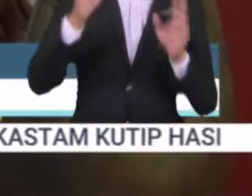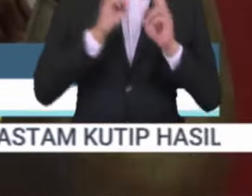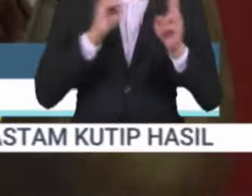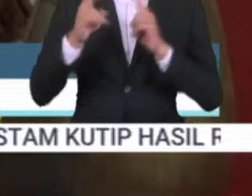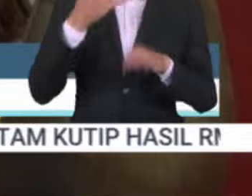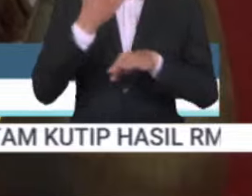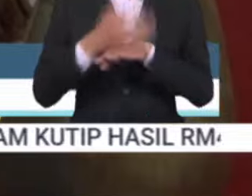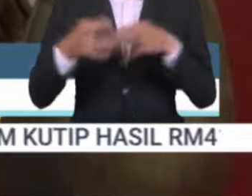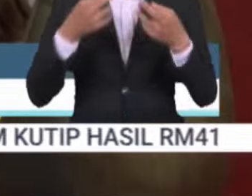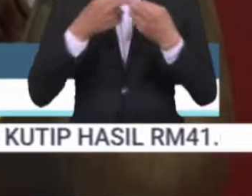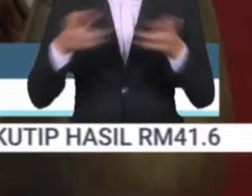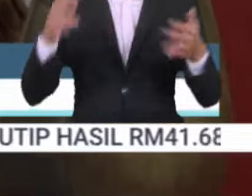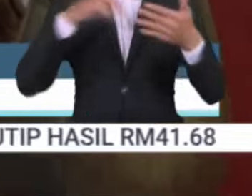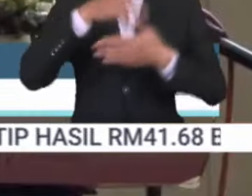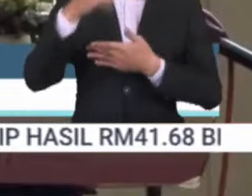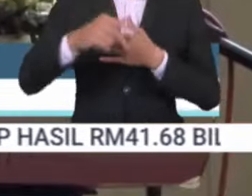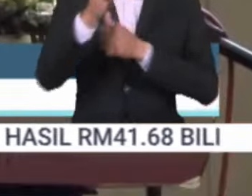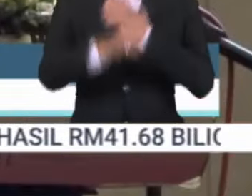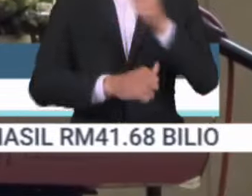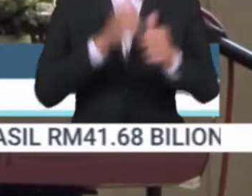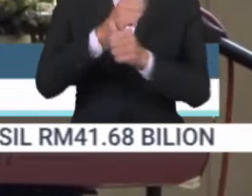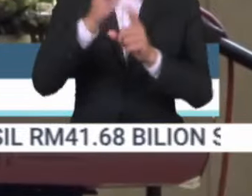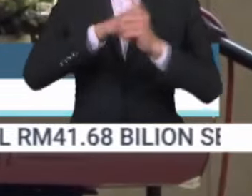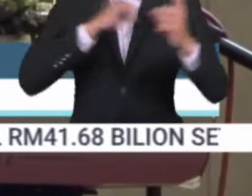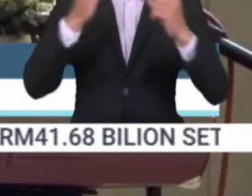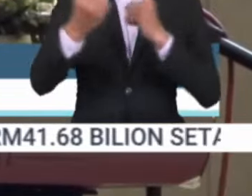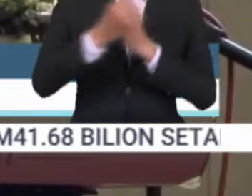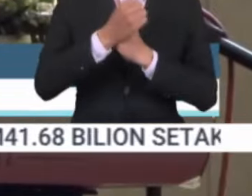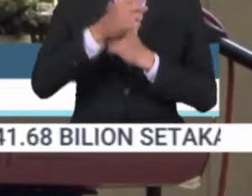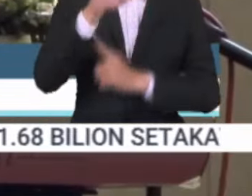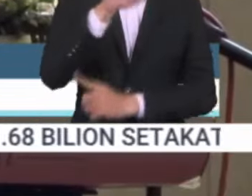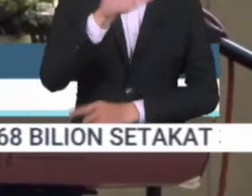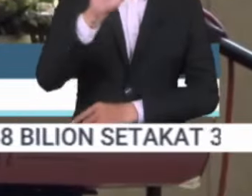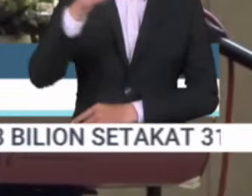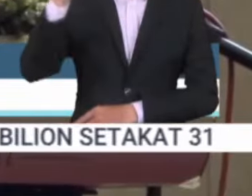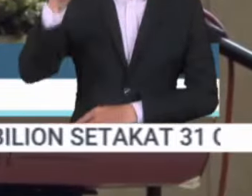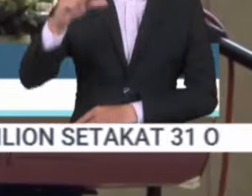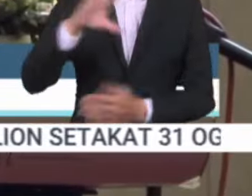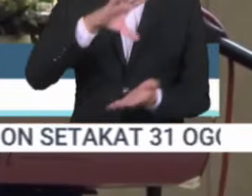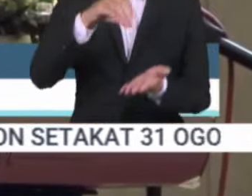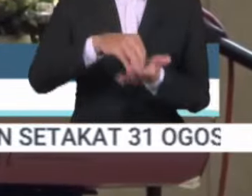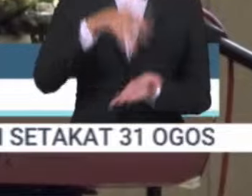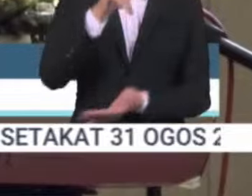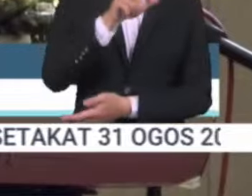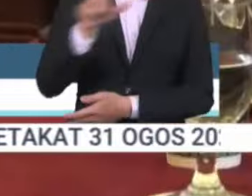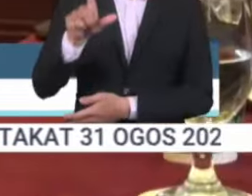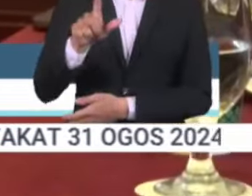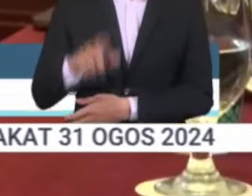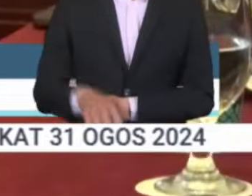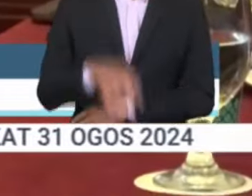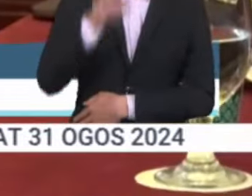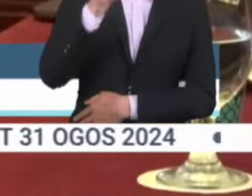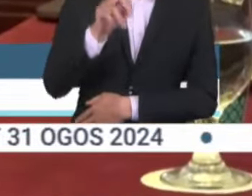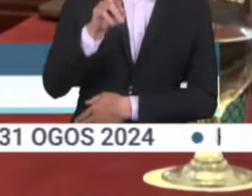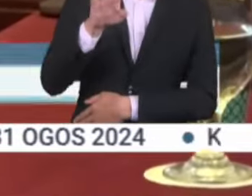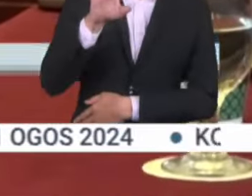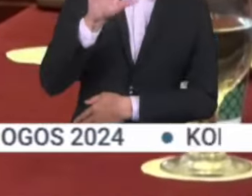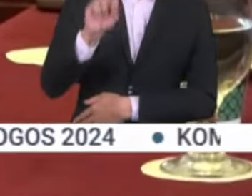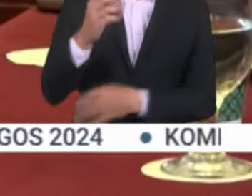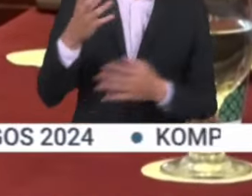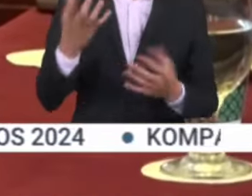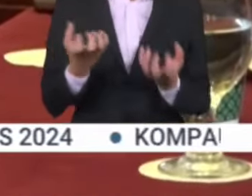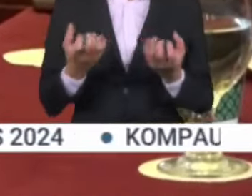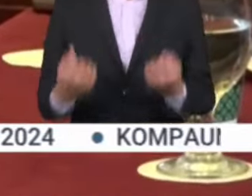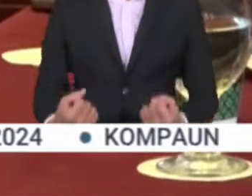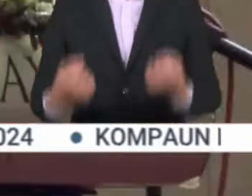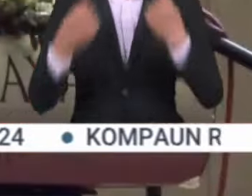media selepas merasmikan program Alam Sekitar Sosial dan Tadbir Urus ESG di Ibu Negara. Dalam pada itu, NRES